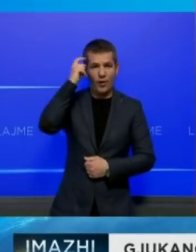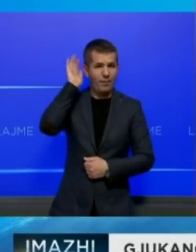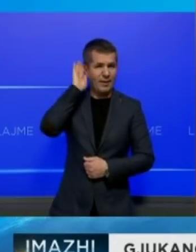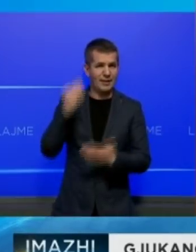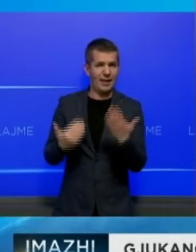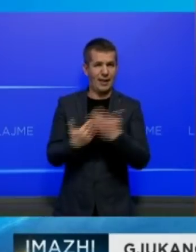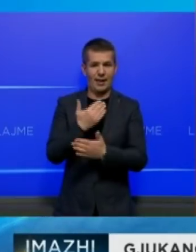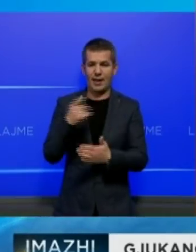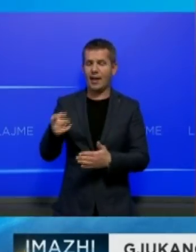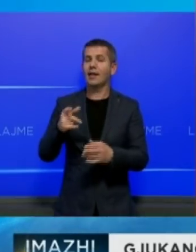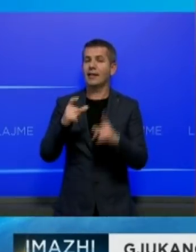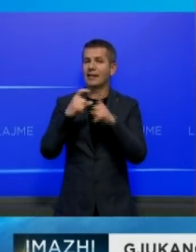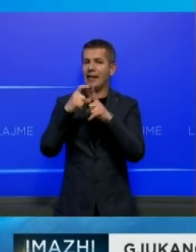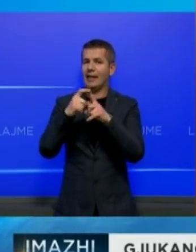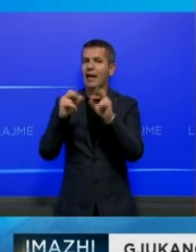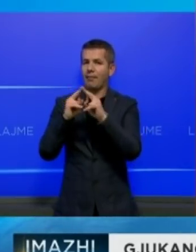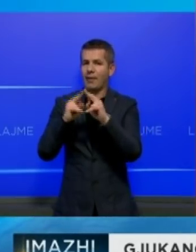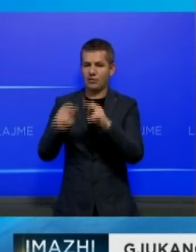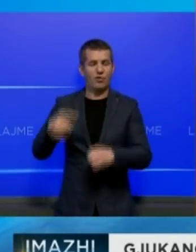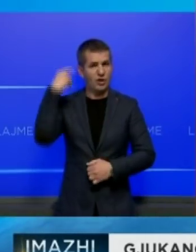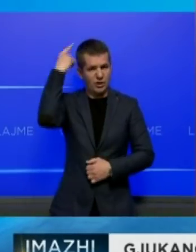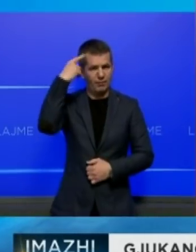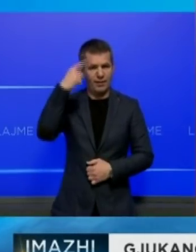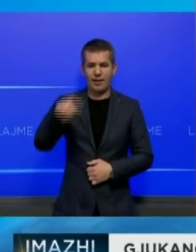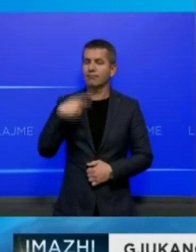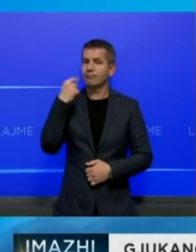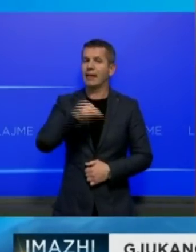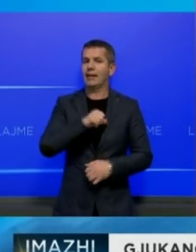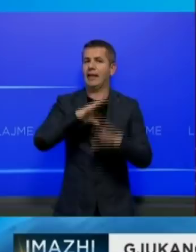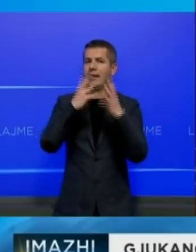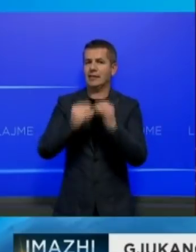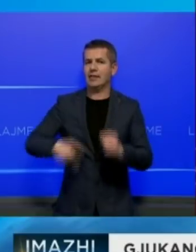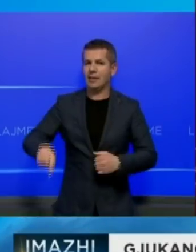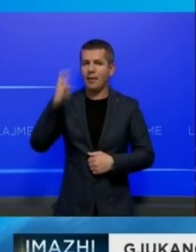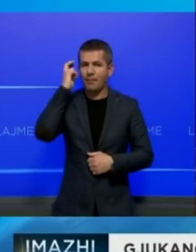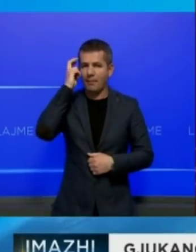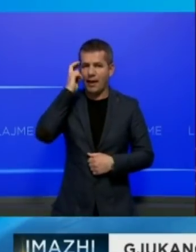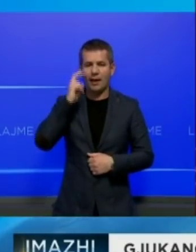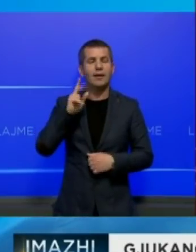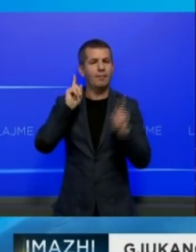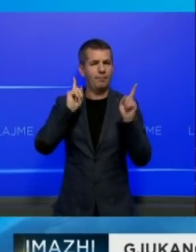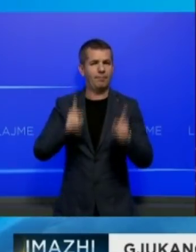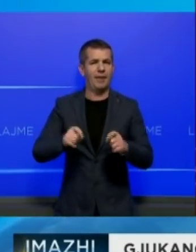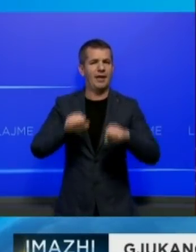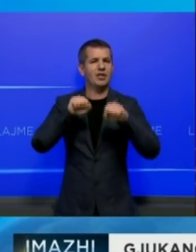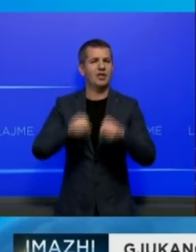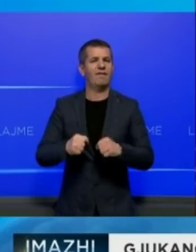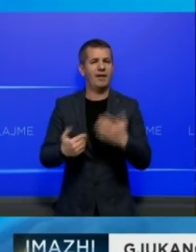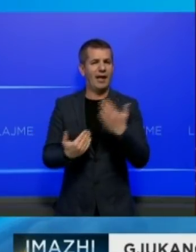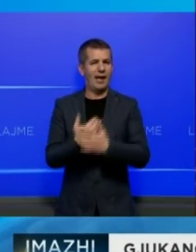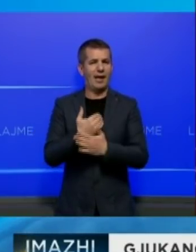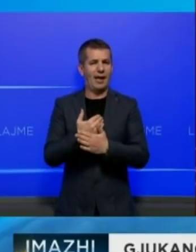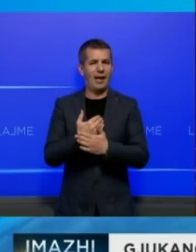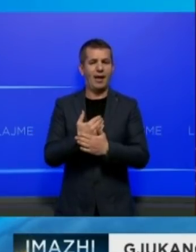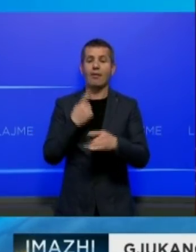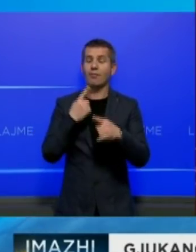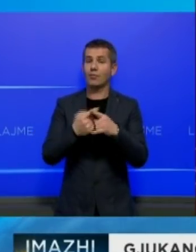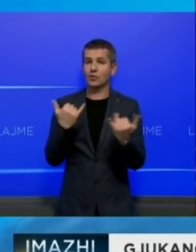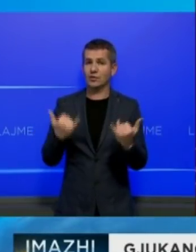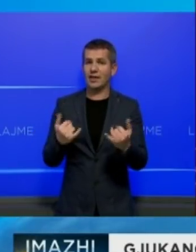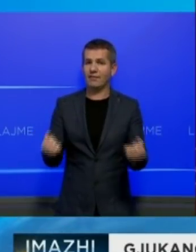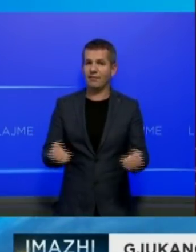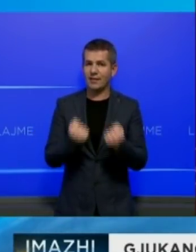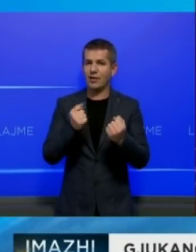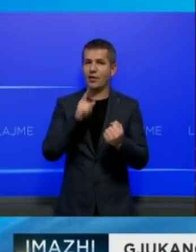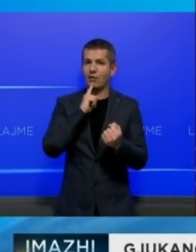se është në interesin më të mirë të Mali të Zi që sa më shpejt të jetë mundur qeveria me kapacitet të plot, veçanërisht për shkak të sfidave